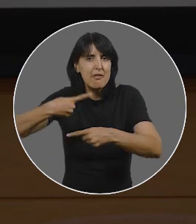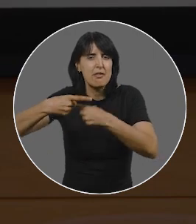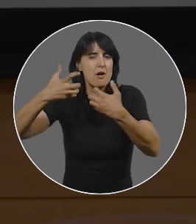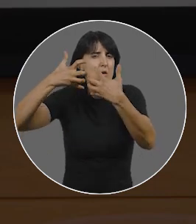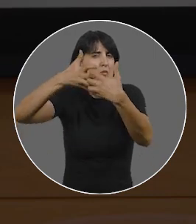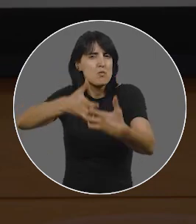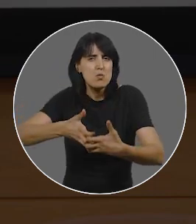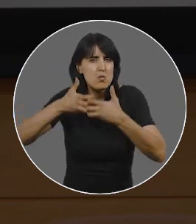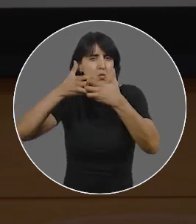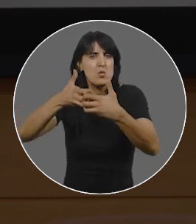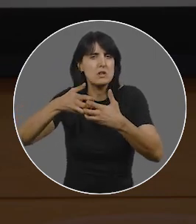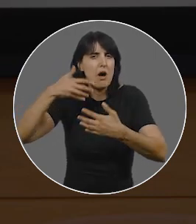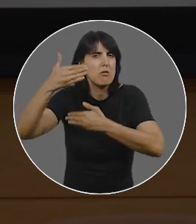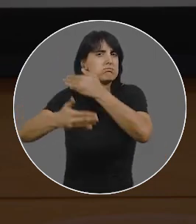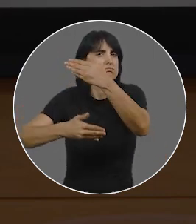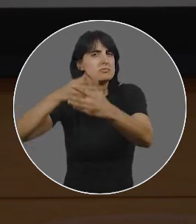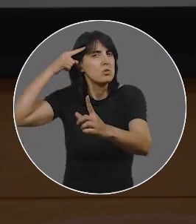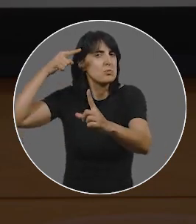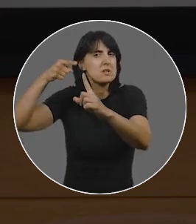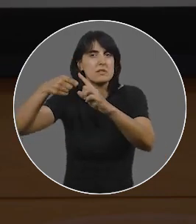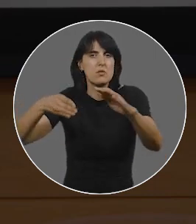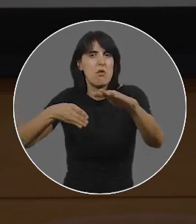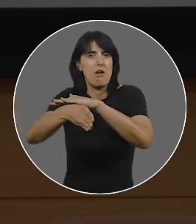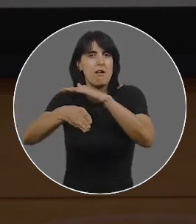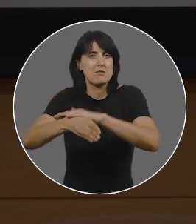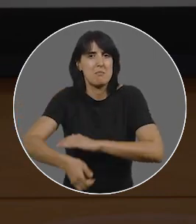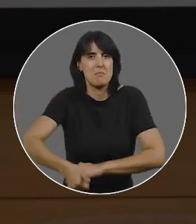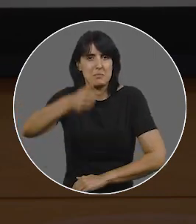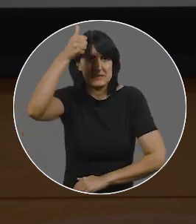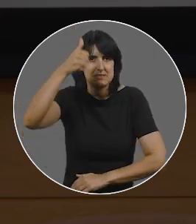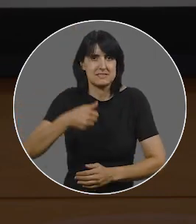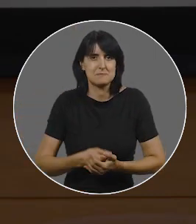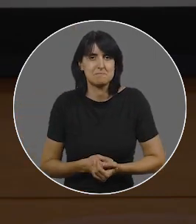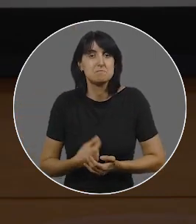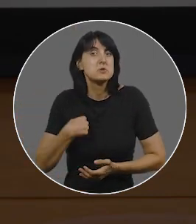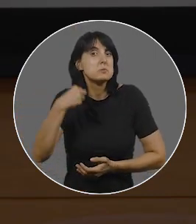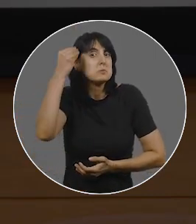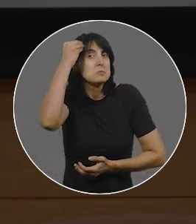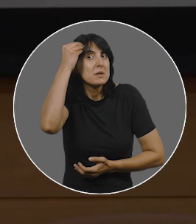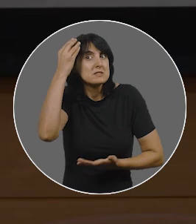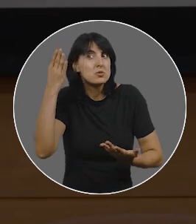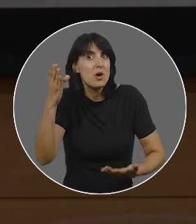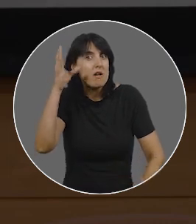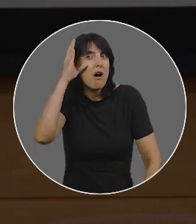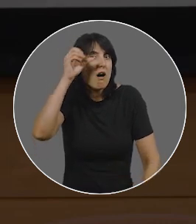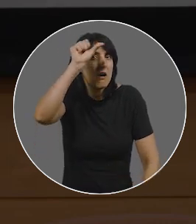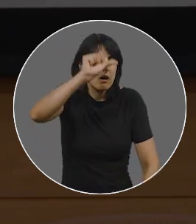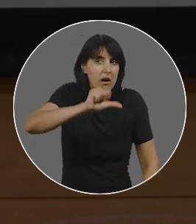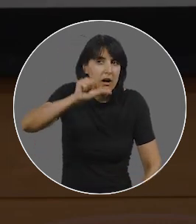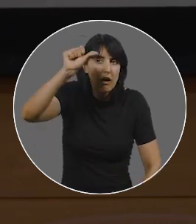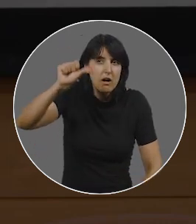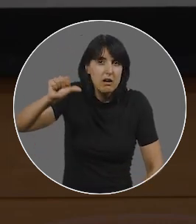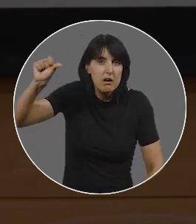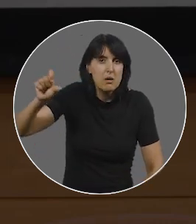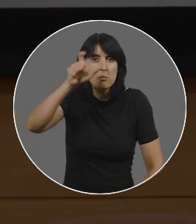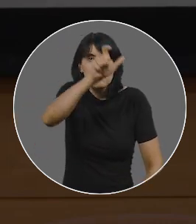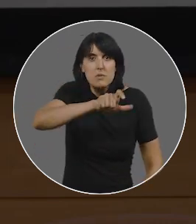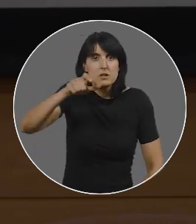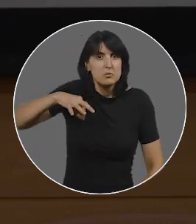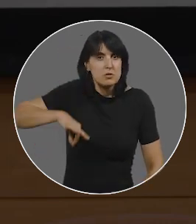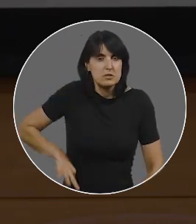que lluitant i avançant perquè tot sigui més accessible. I crec que escoltar aquests